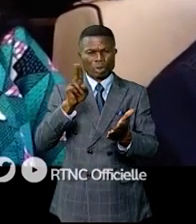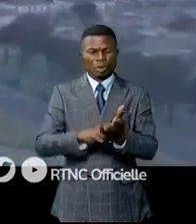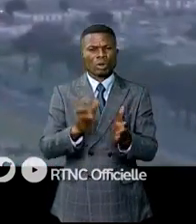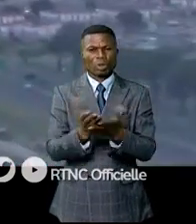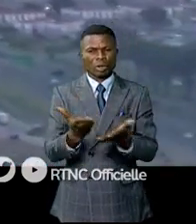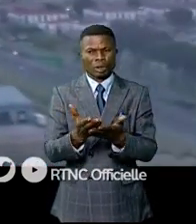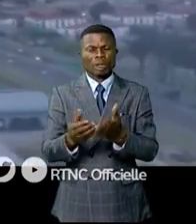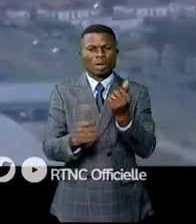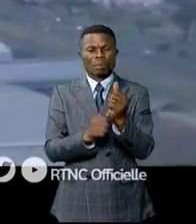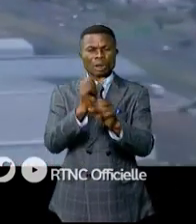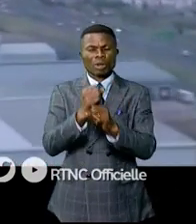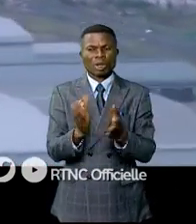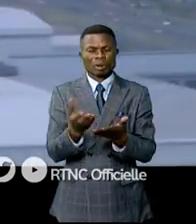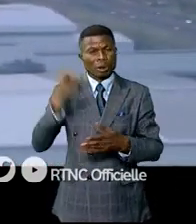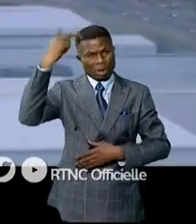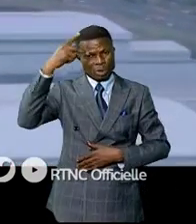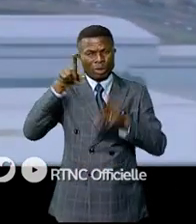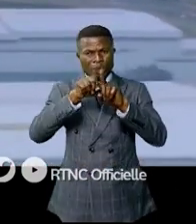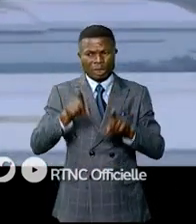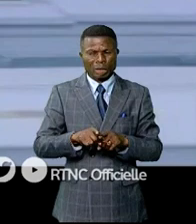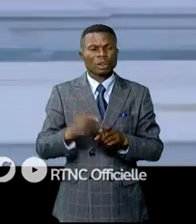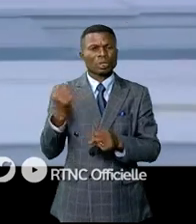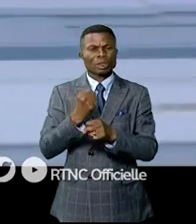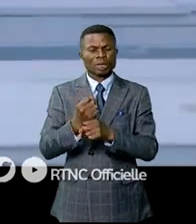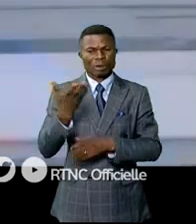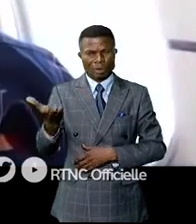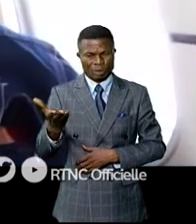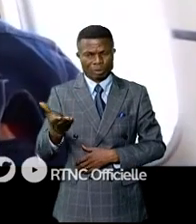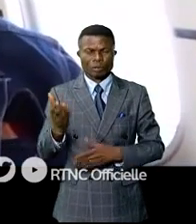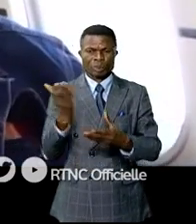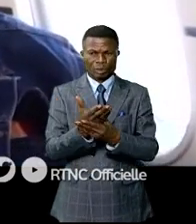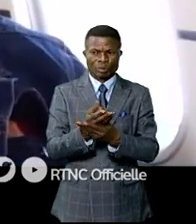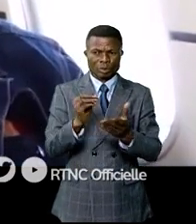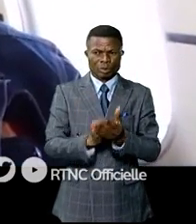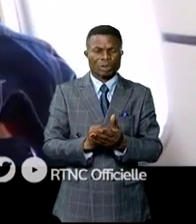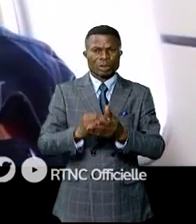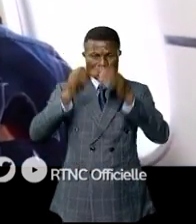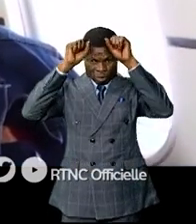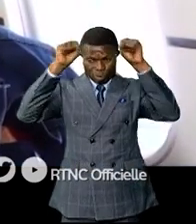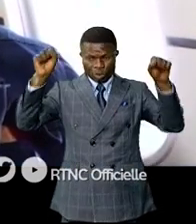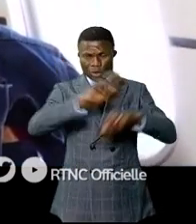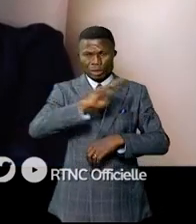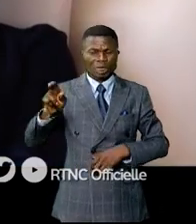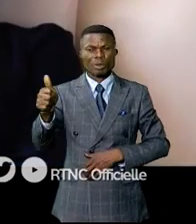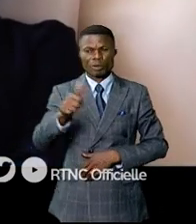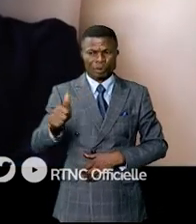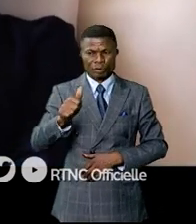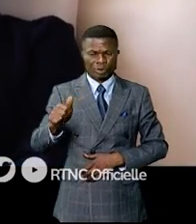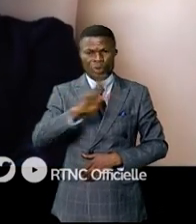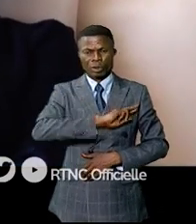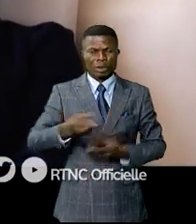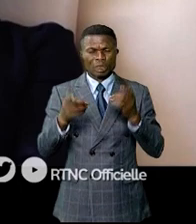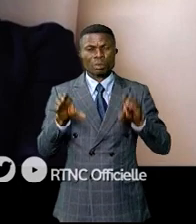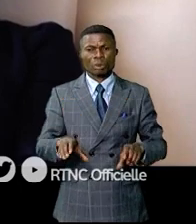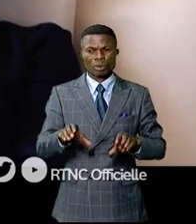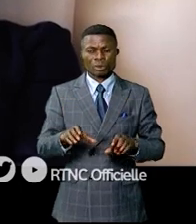les détenteurs des passeports diplomatiques et des services. Autre dossier, celui de la présidence en 2021 de la République démocratique